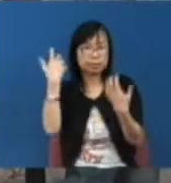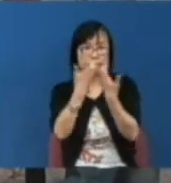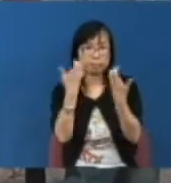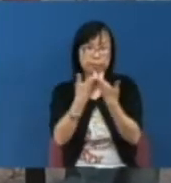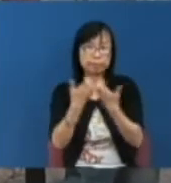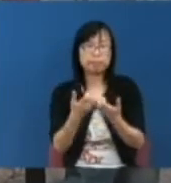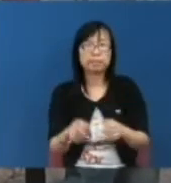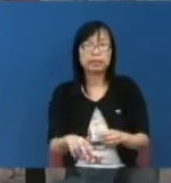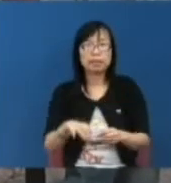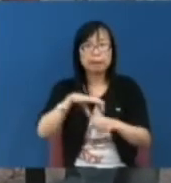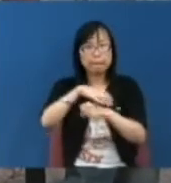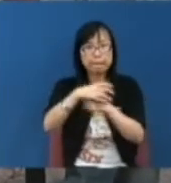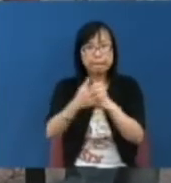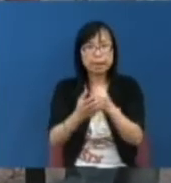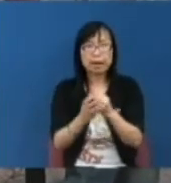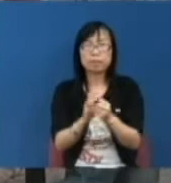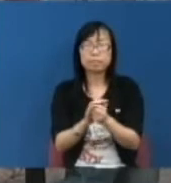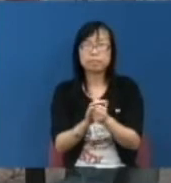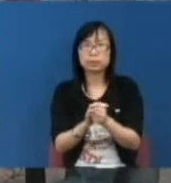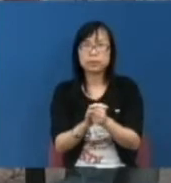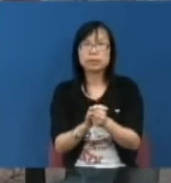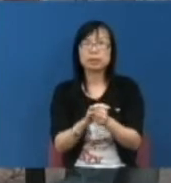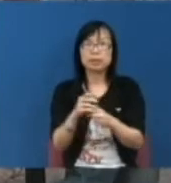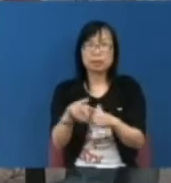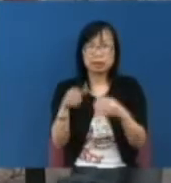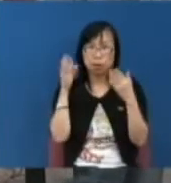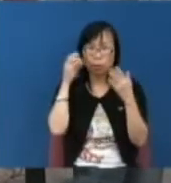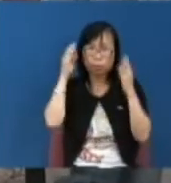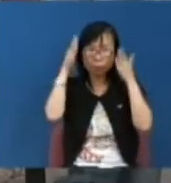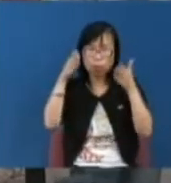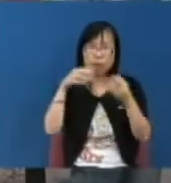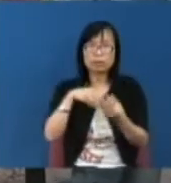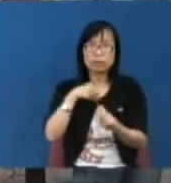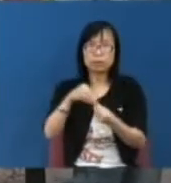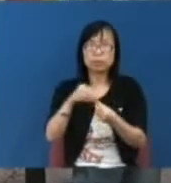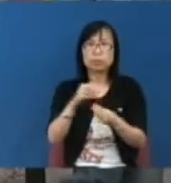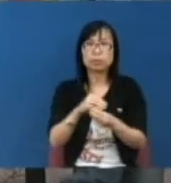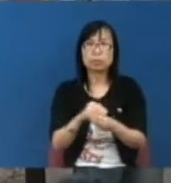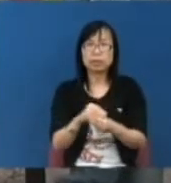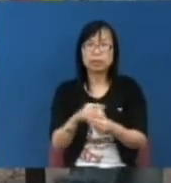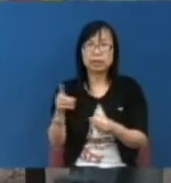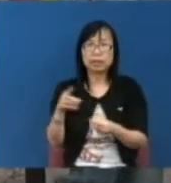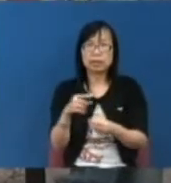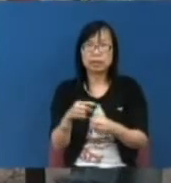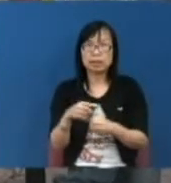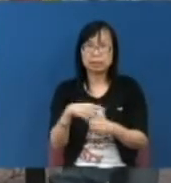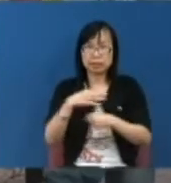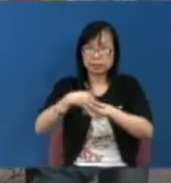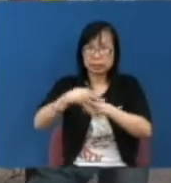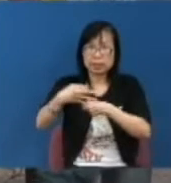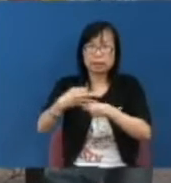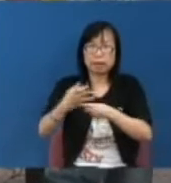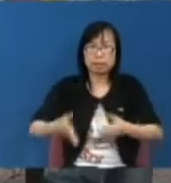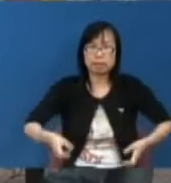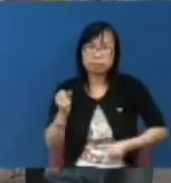括即係carbon emission 嘅關注嘅一個 third runway 啊，即係我哋第三條跑道